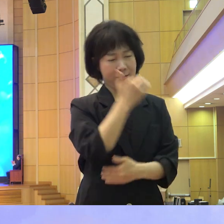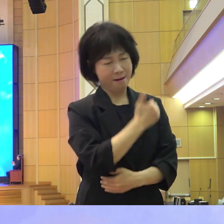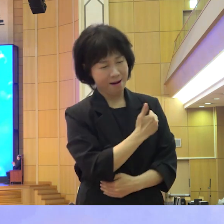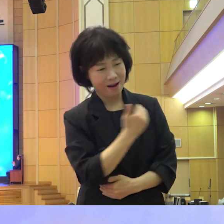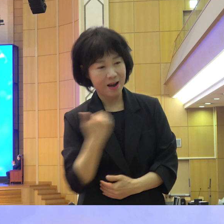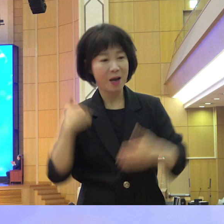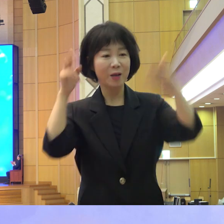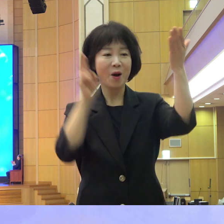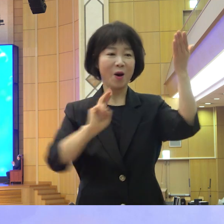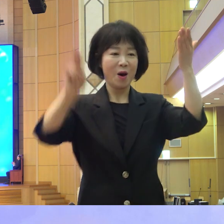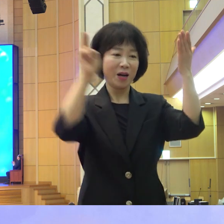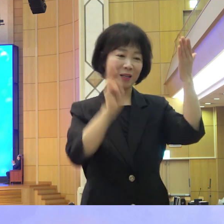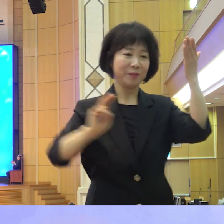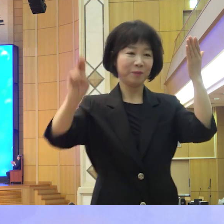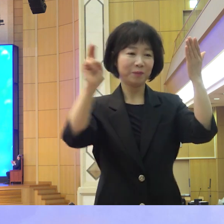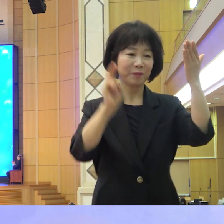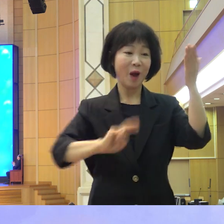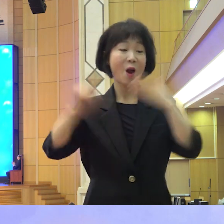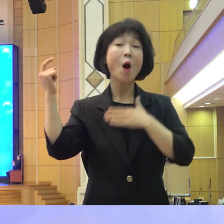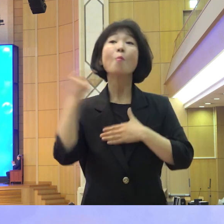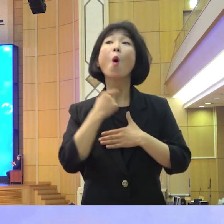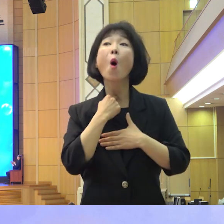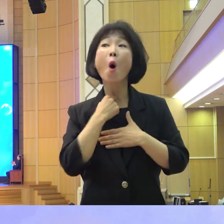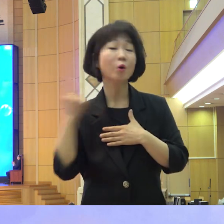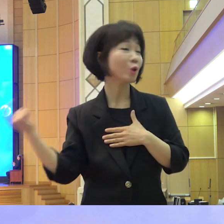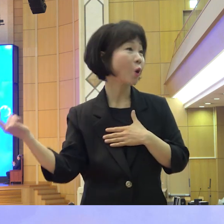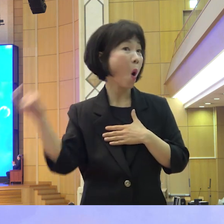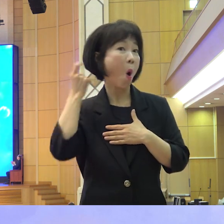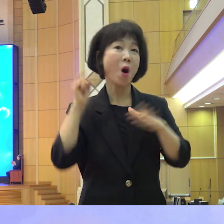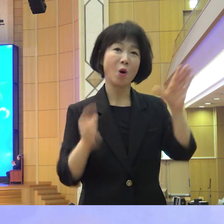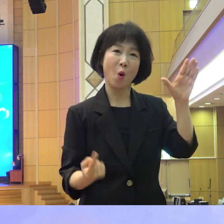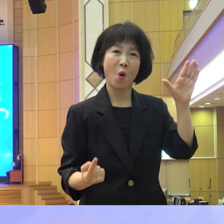가득 찬양해요. 목소리